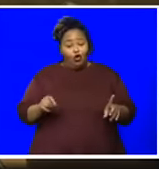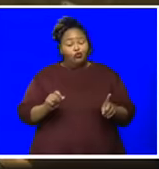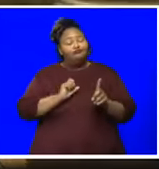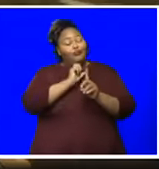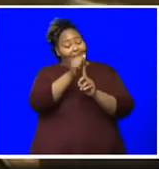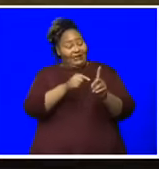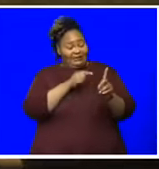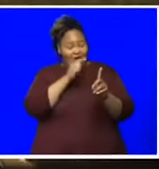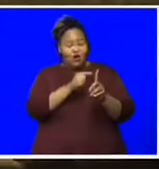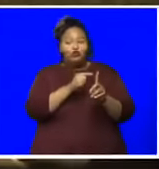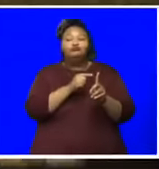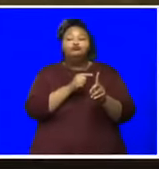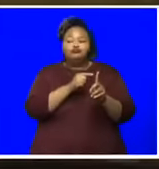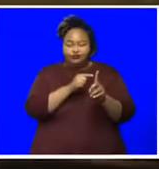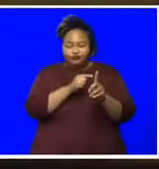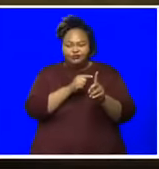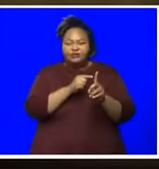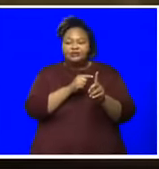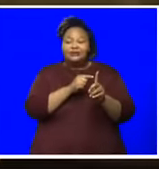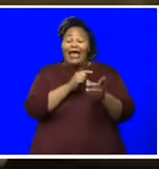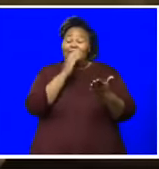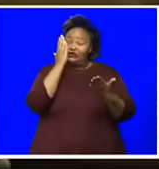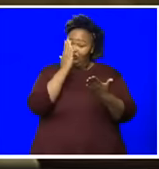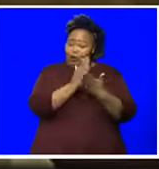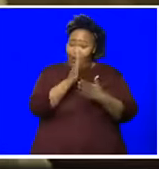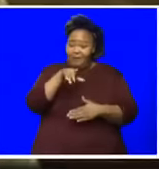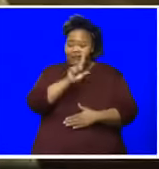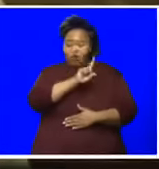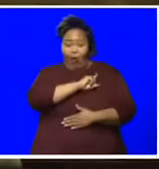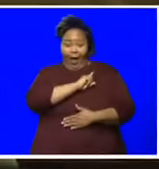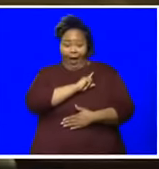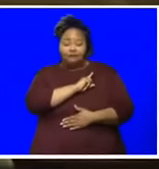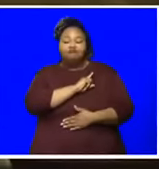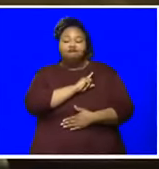ungaphila kuhola ngoba usebenzile but